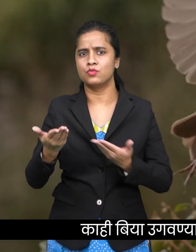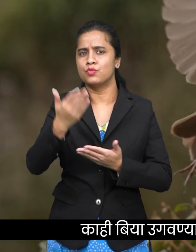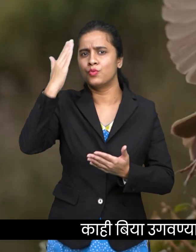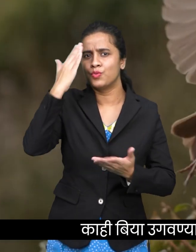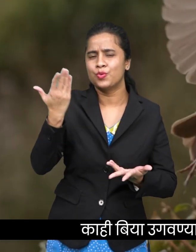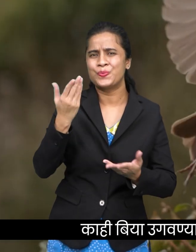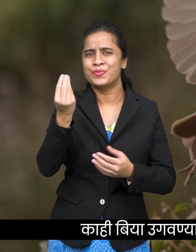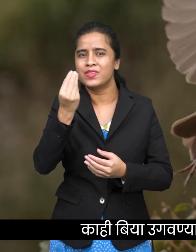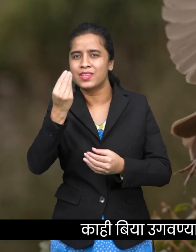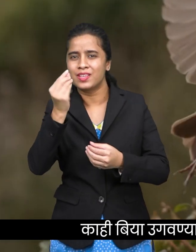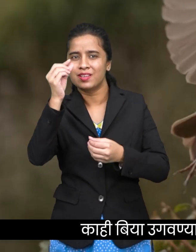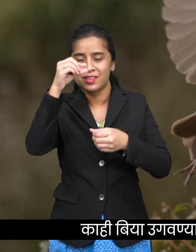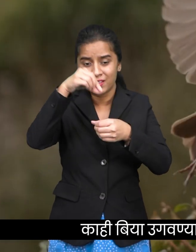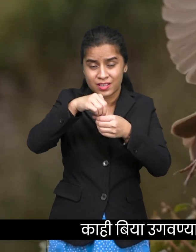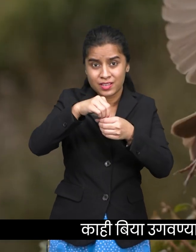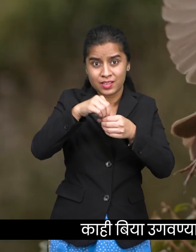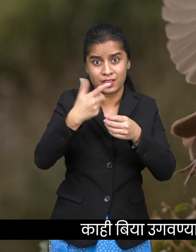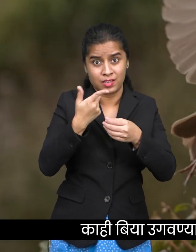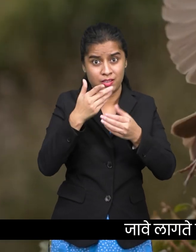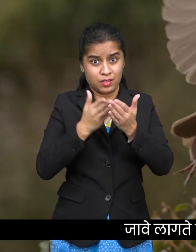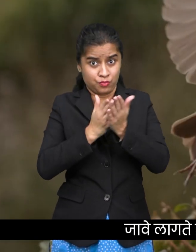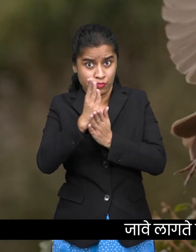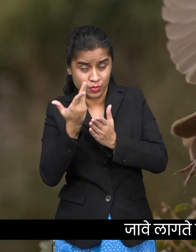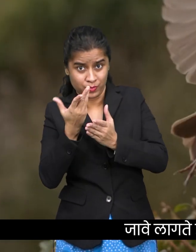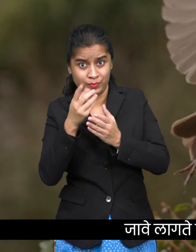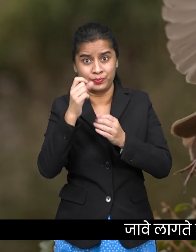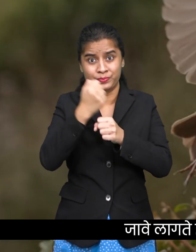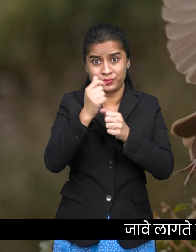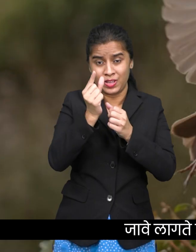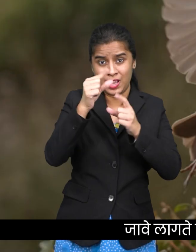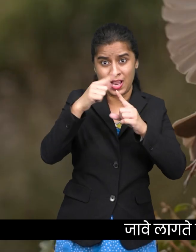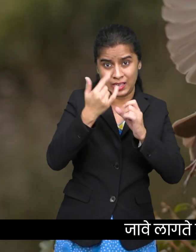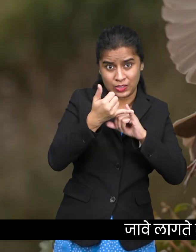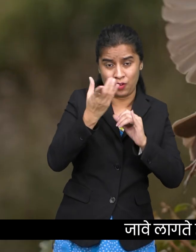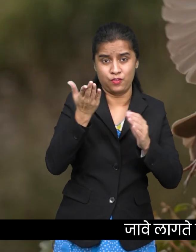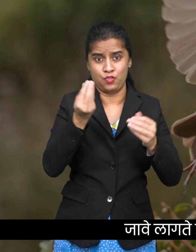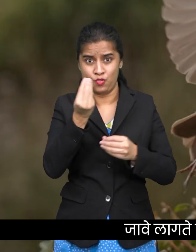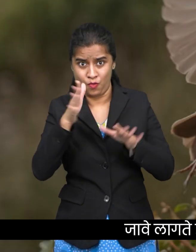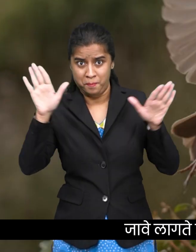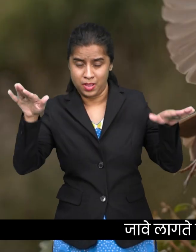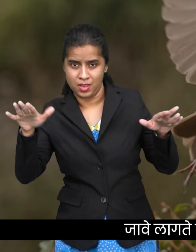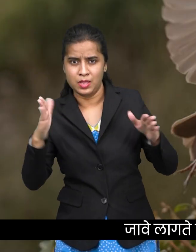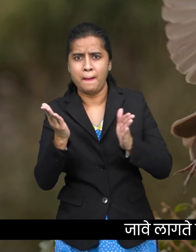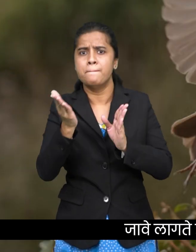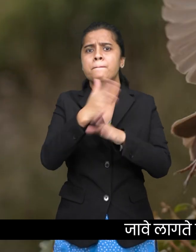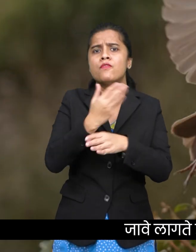काही बिया उगवण्यापूर्वी काही पक्ष्यांच्या आतड्यांमधून जावे लागते, हे तुम्हाला माहिती आहे का?